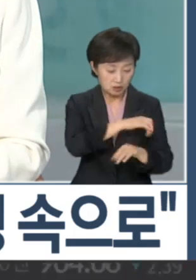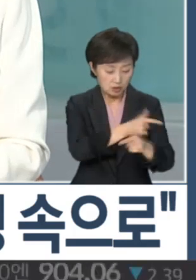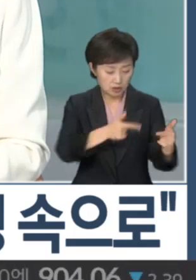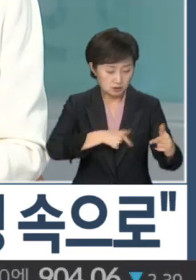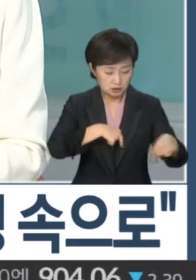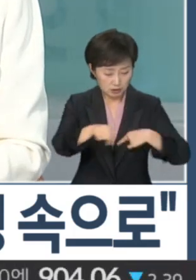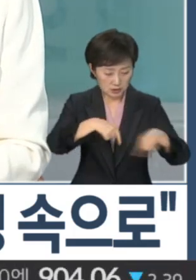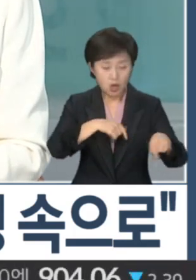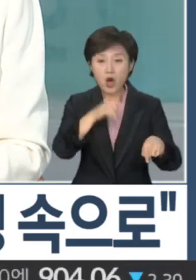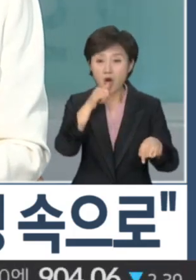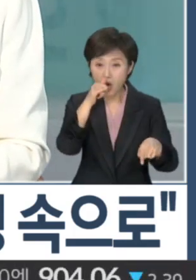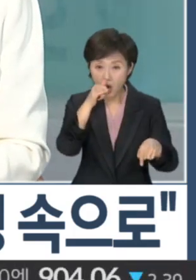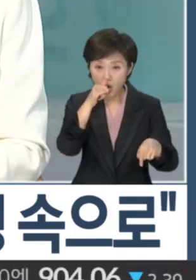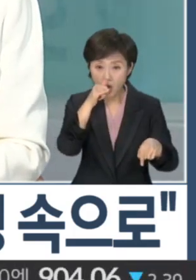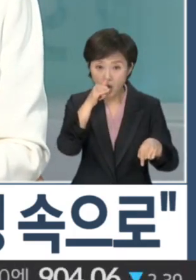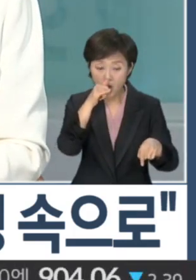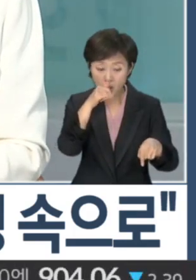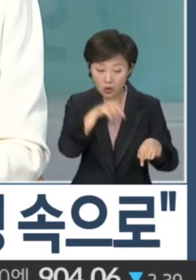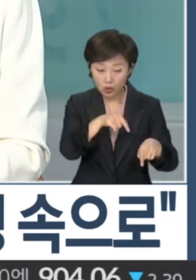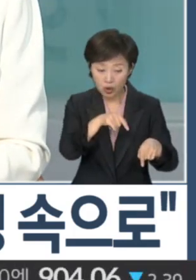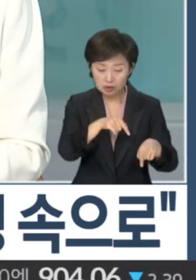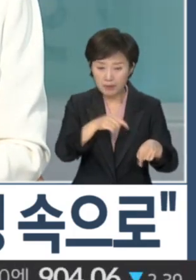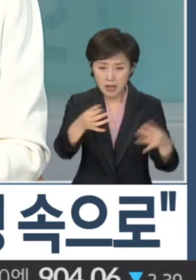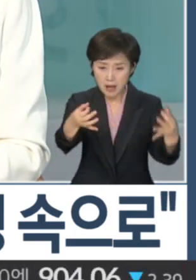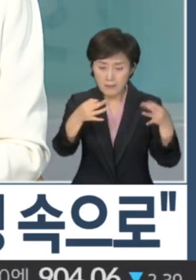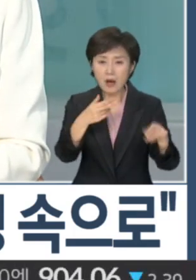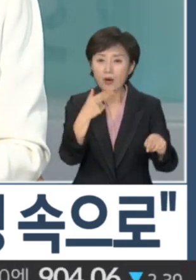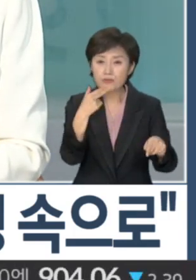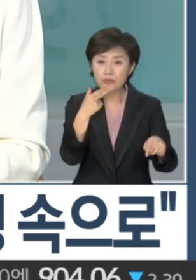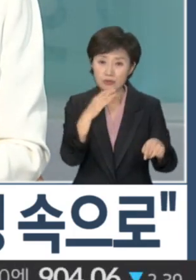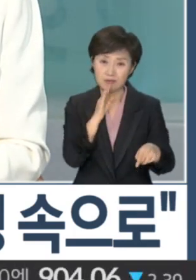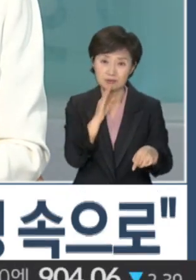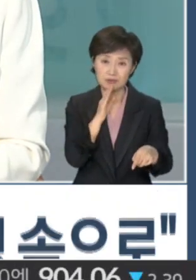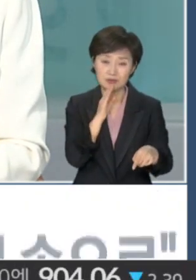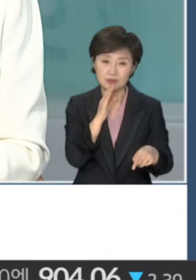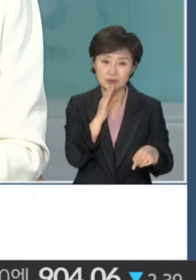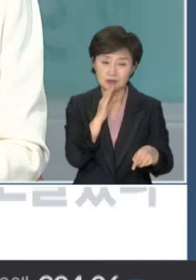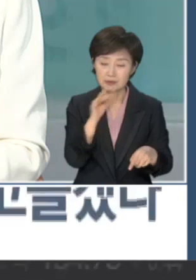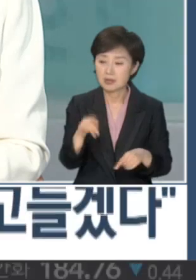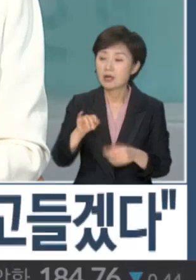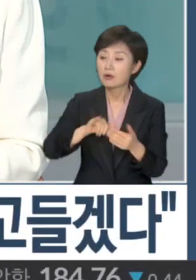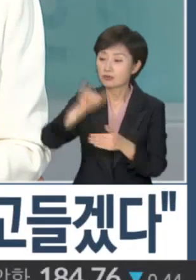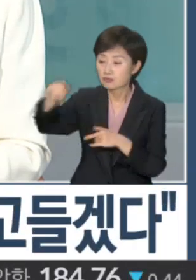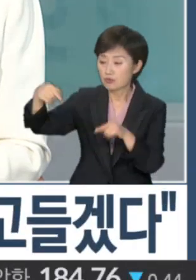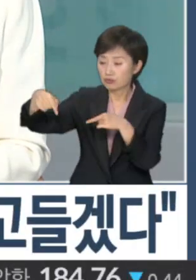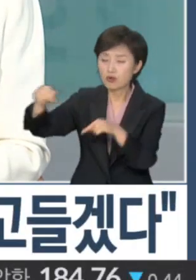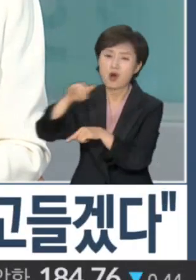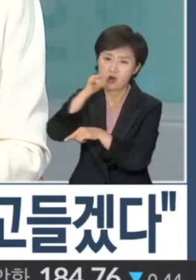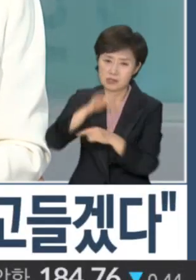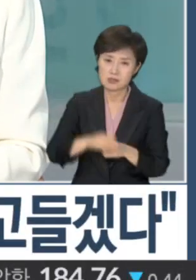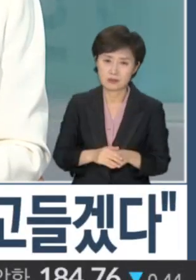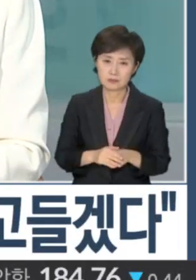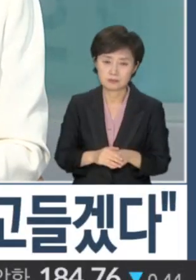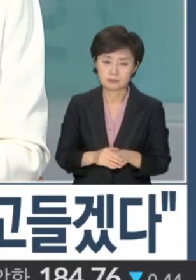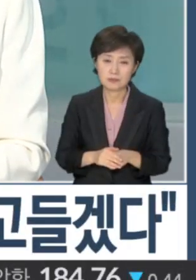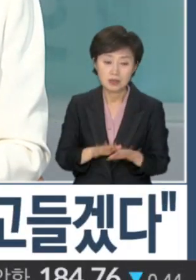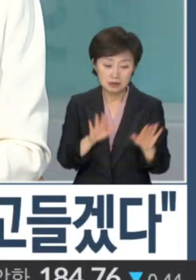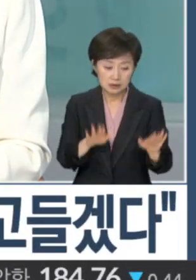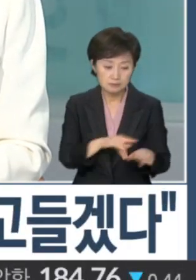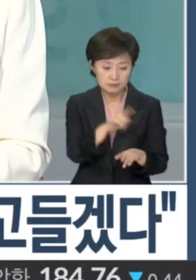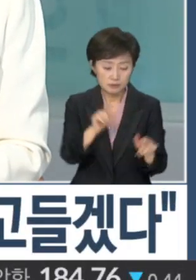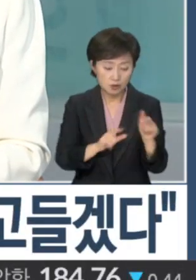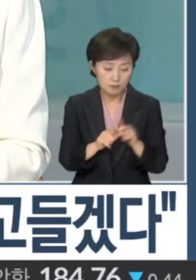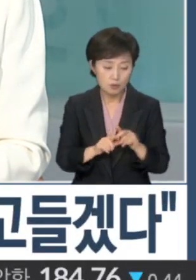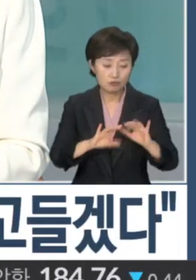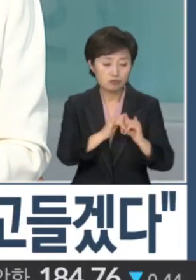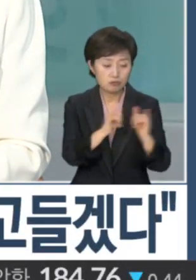일들이 있습니다만 이런 것들이 언론에 주목받지 못했던 점들이 있다면 이걸 더 한껏 끌어들이고 고금리 또 고유가 등에 대해서